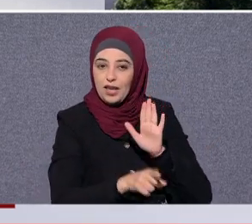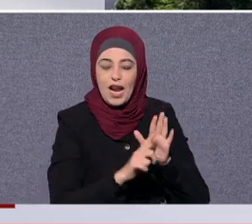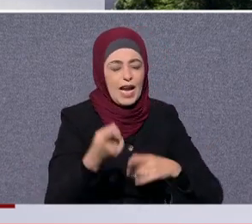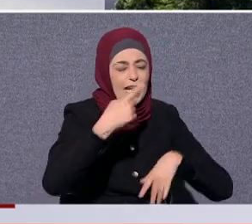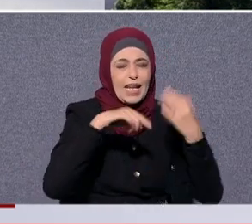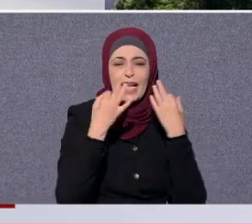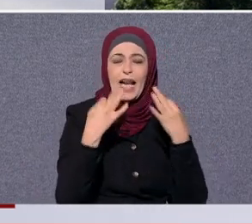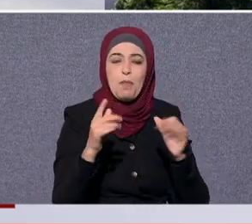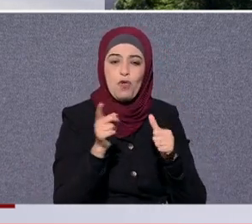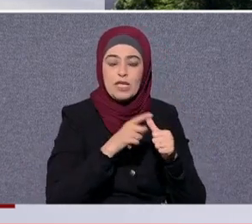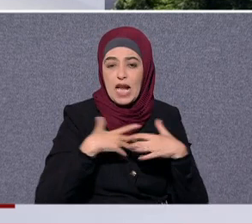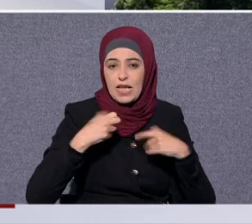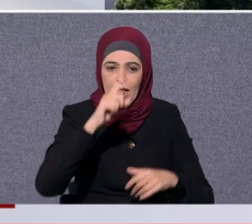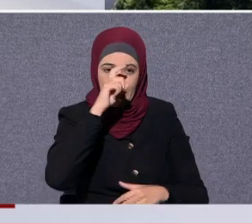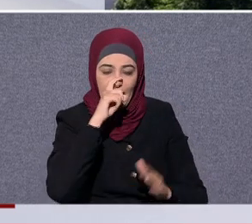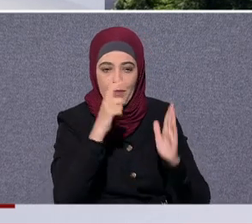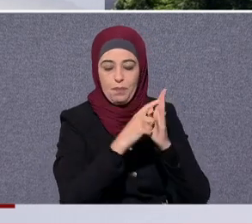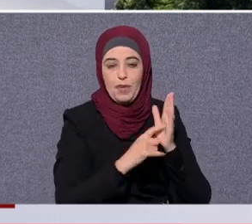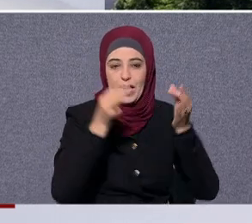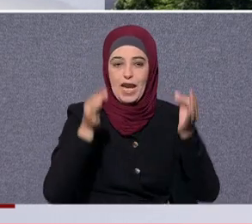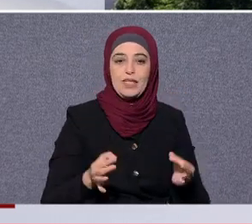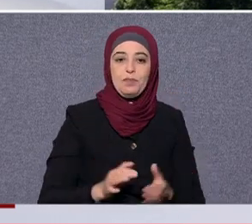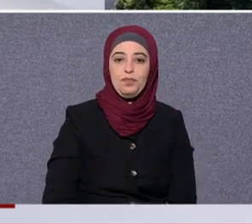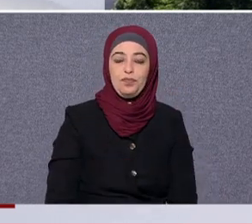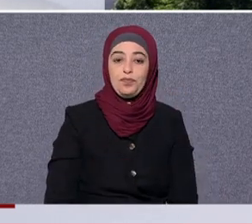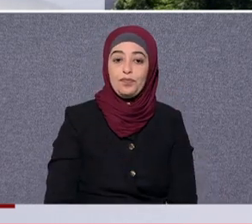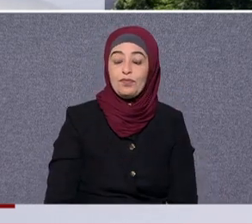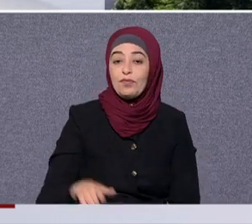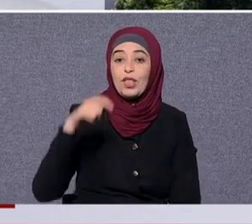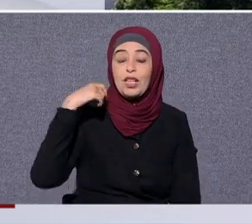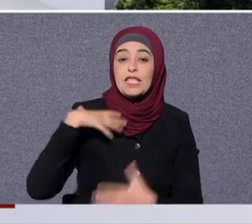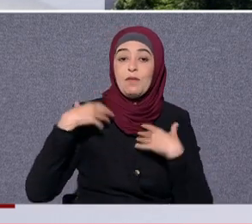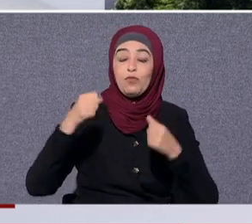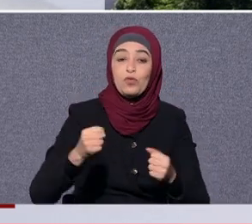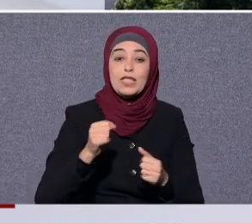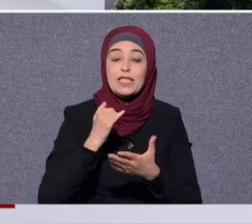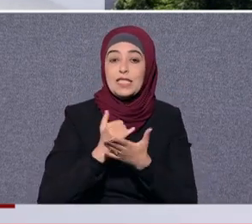والتعليمات التي تصدر من وزارة الصحة ومن الحكومة بشكل عام. مساعد الأمين العام للرعاية الصحية